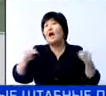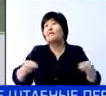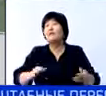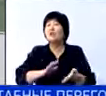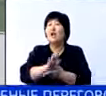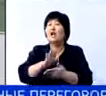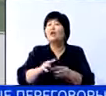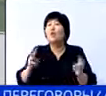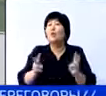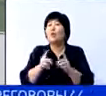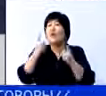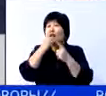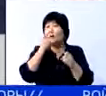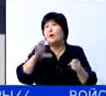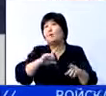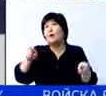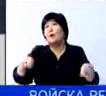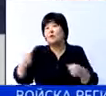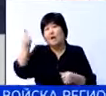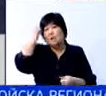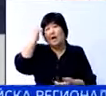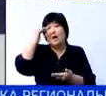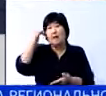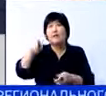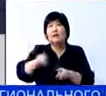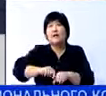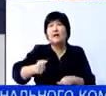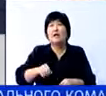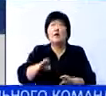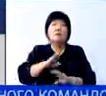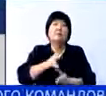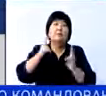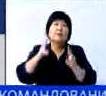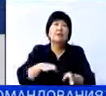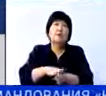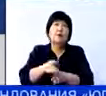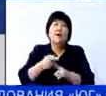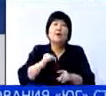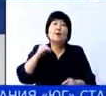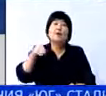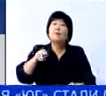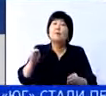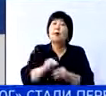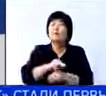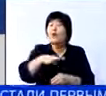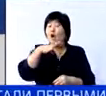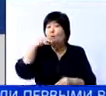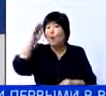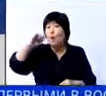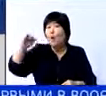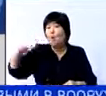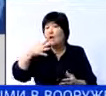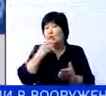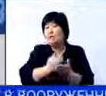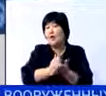газета УРТАБЛА. Был установлен монумент памяти коллег, погибших при исполнении. Ибадулла Тюменов воспитал немало учеников. За